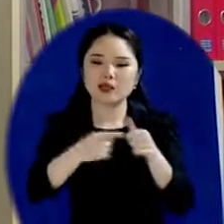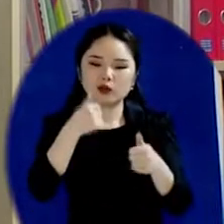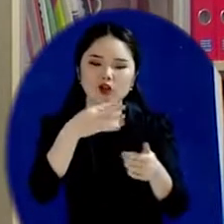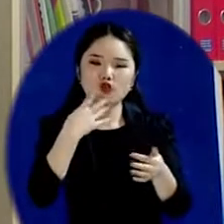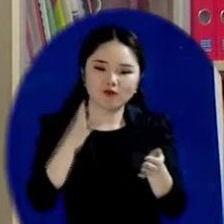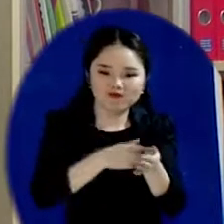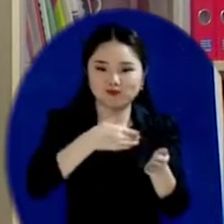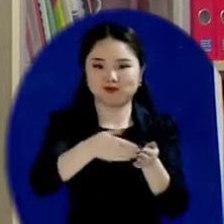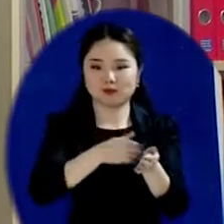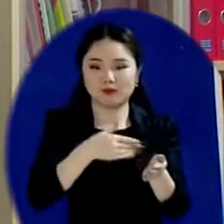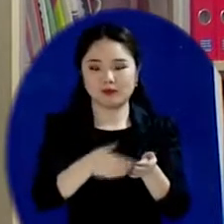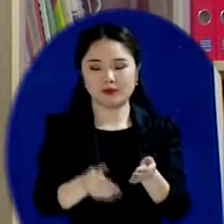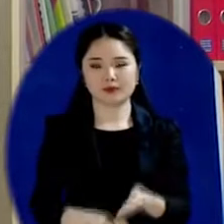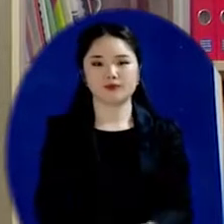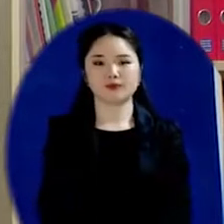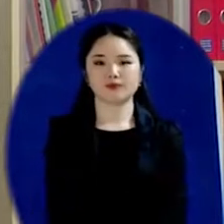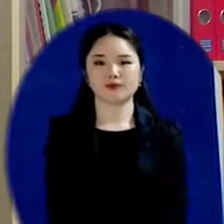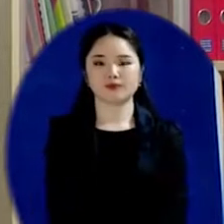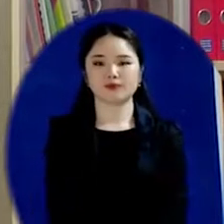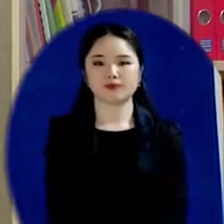будсныг илэрхийлчихэ.